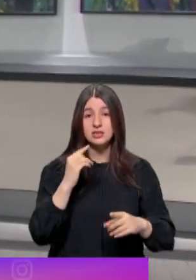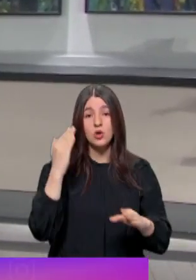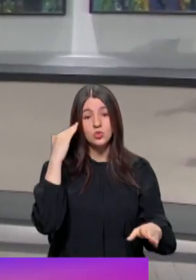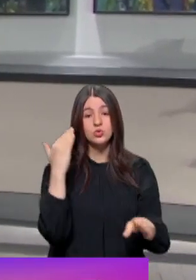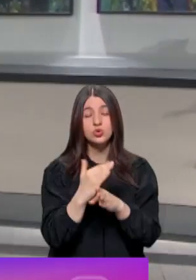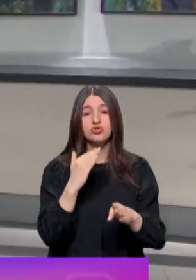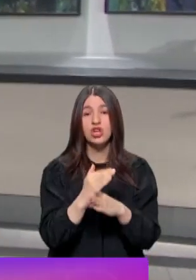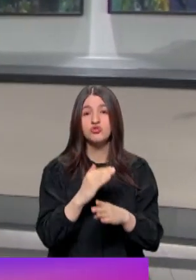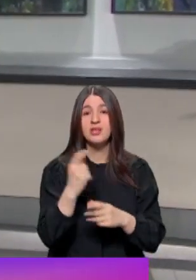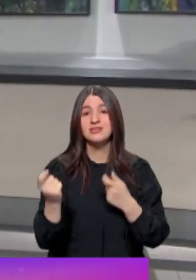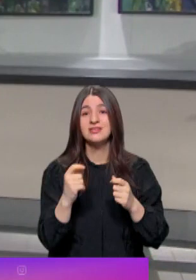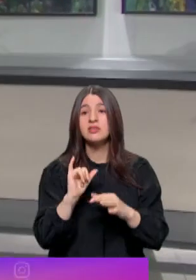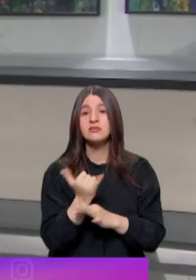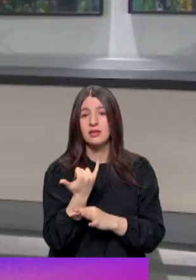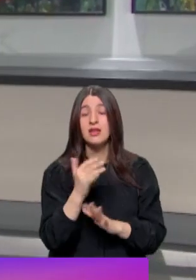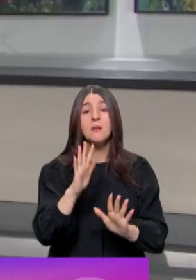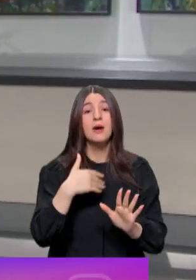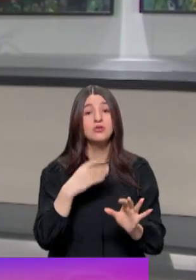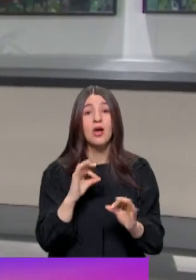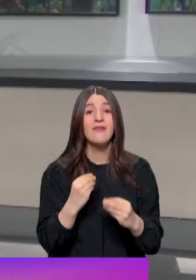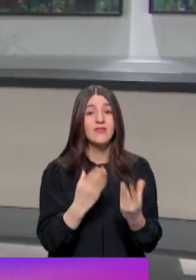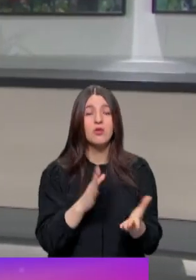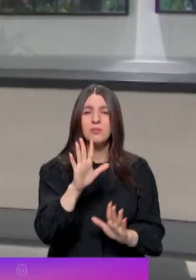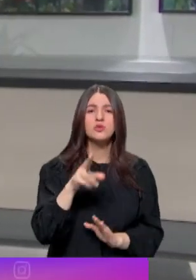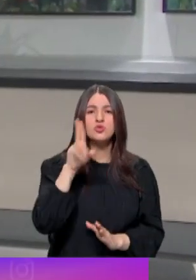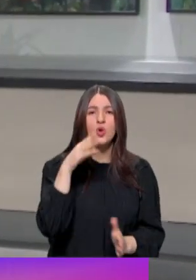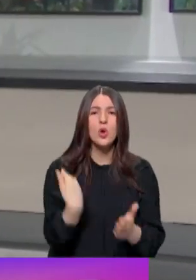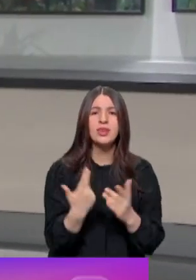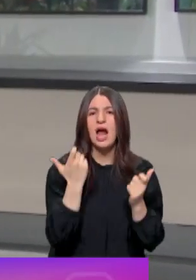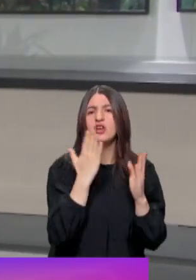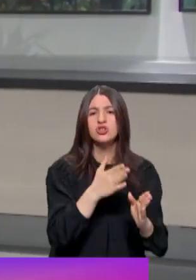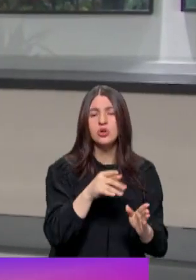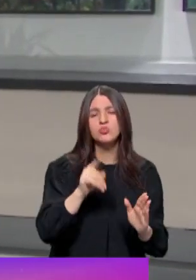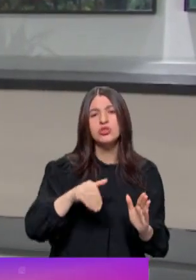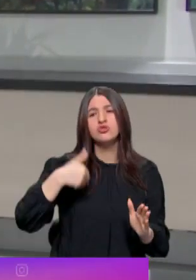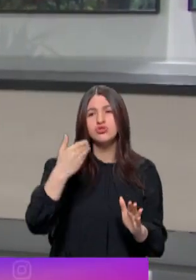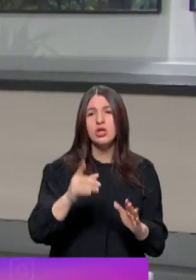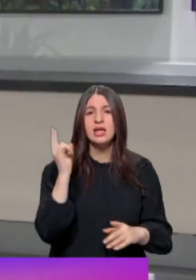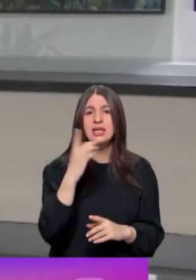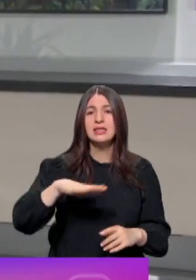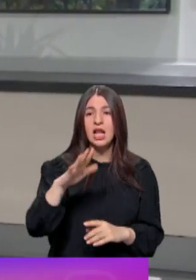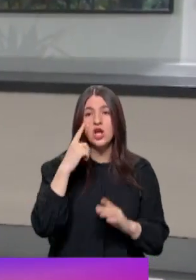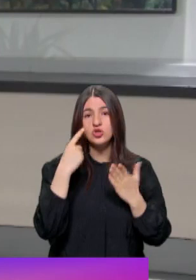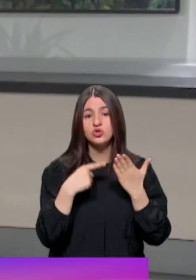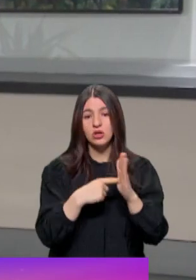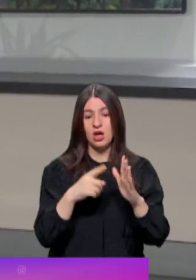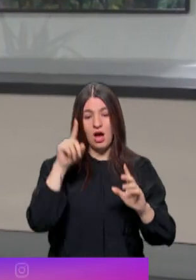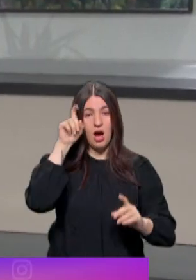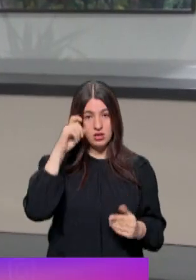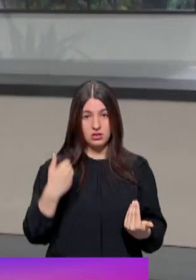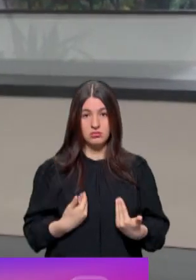uzlaşma sanatıdır. Dolayısıyla ben önemsiyorum. Ama sonun nereye varacağını bundan sonra liderlerin gösterecekleri